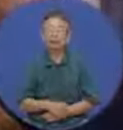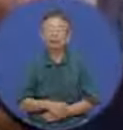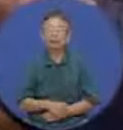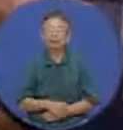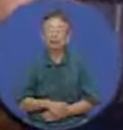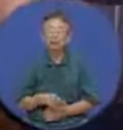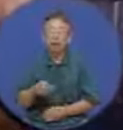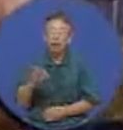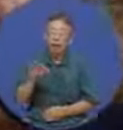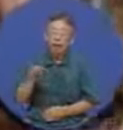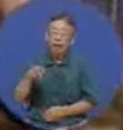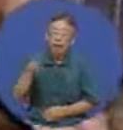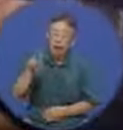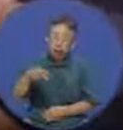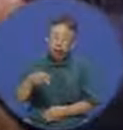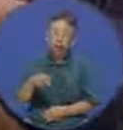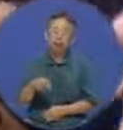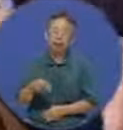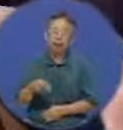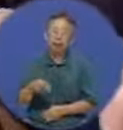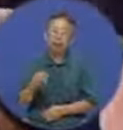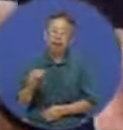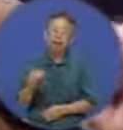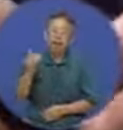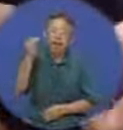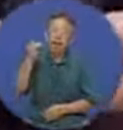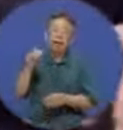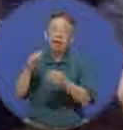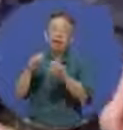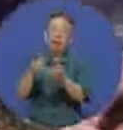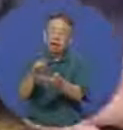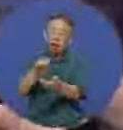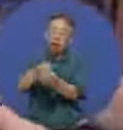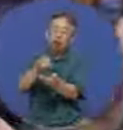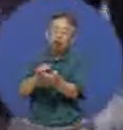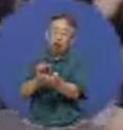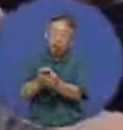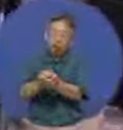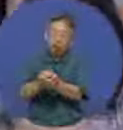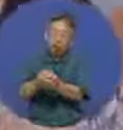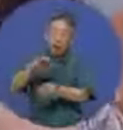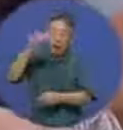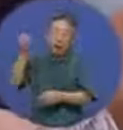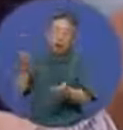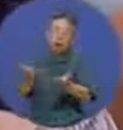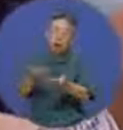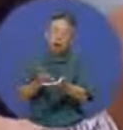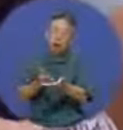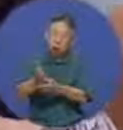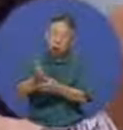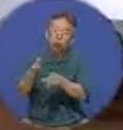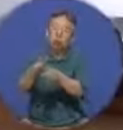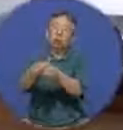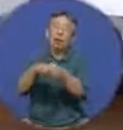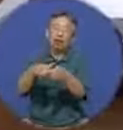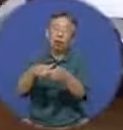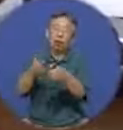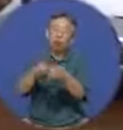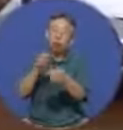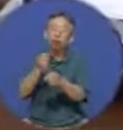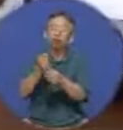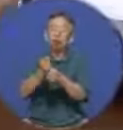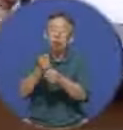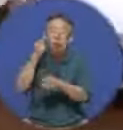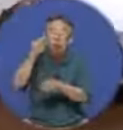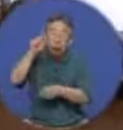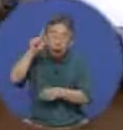めはり寿司とはご飯を高菜の漬物でくるんだおにぎりで、昔は山仕事用のお弁当として作られ、目を